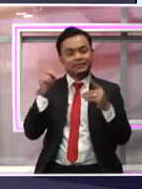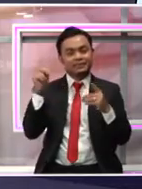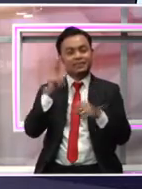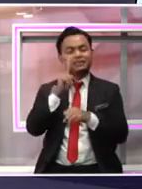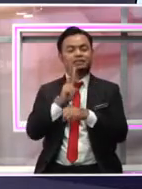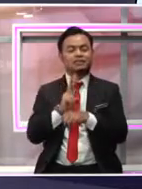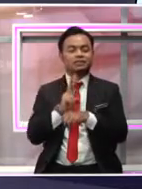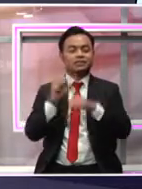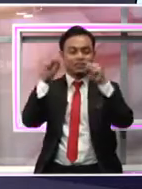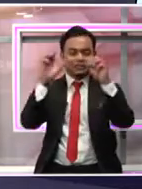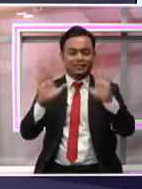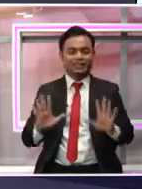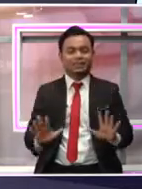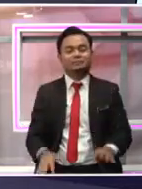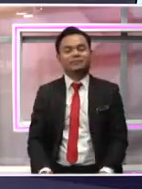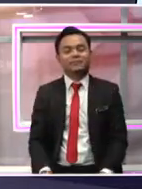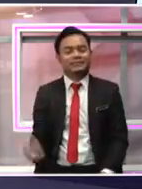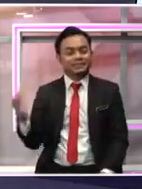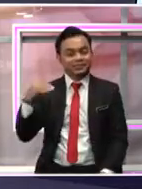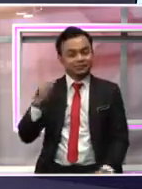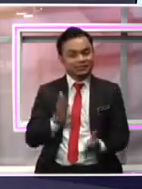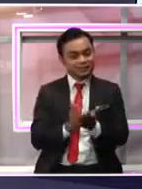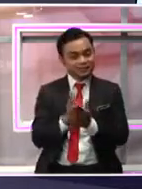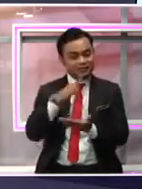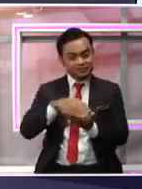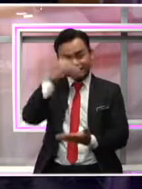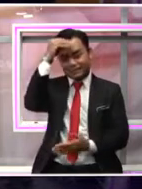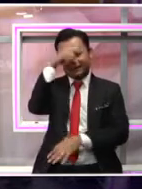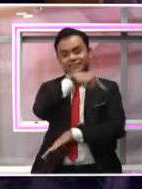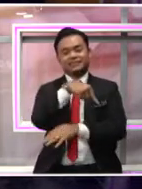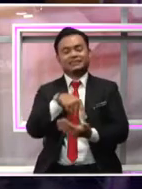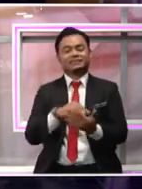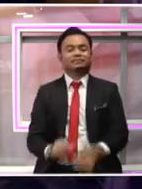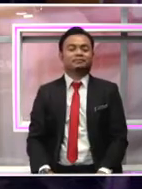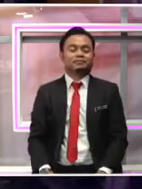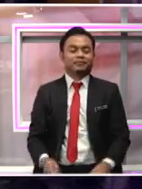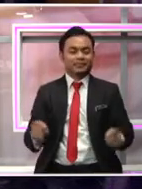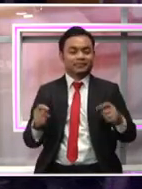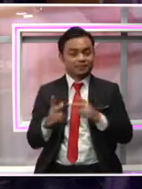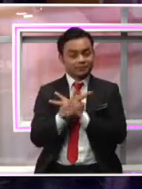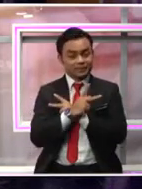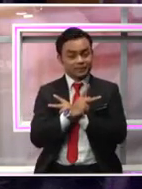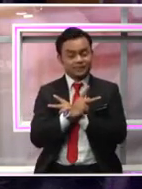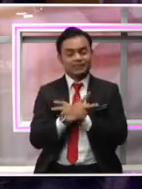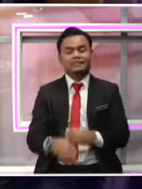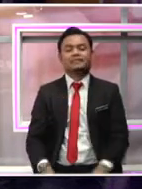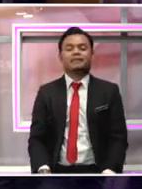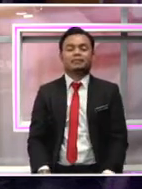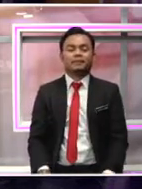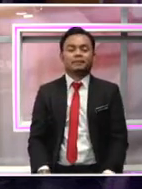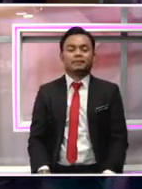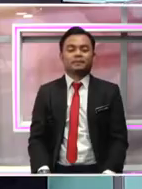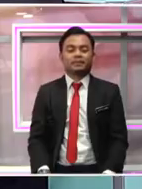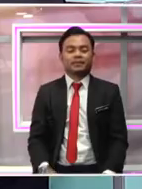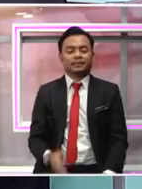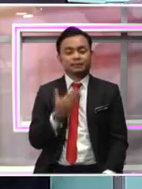kita teruskan sesi pembelajaran kita pada hari ini silahkan cek baik Semoga xenisa anak-anak semua sebentar tadi